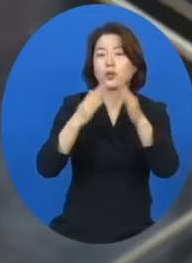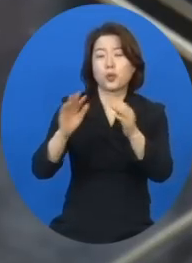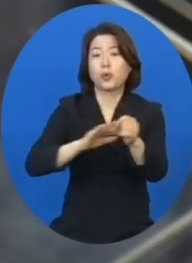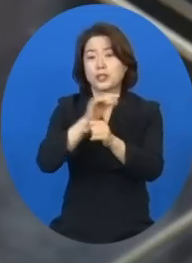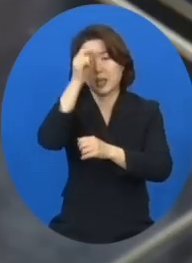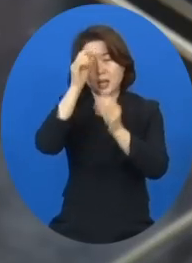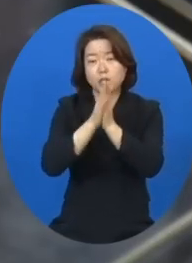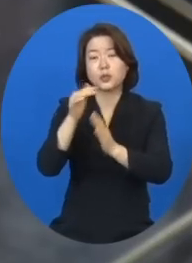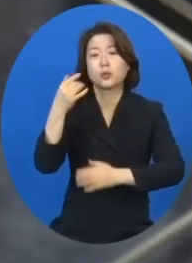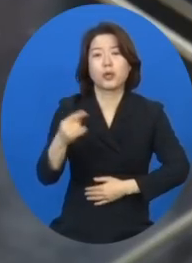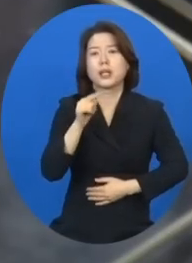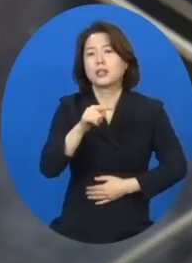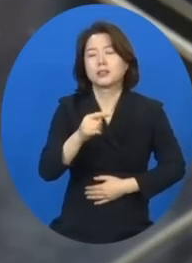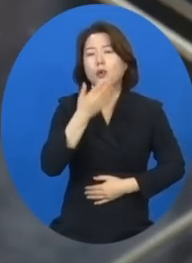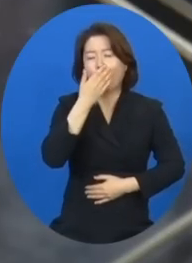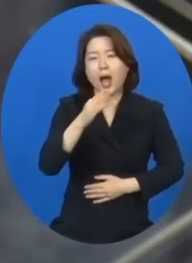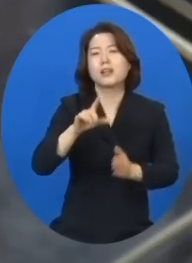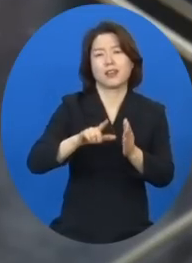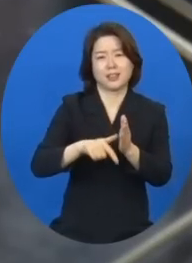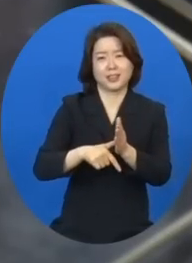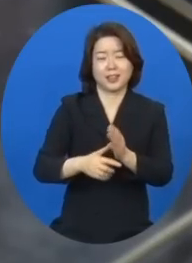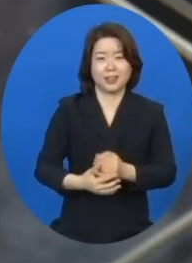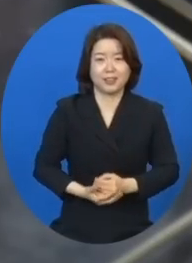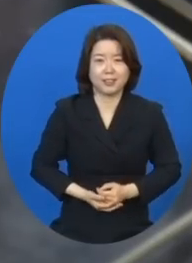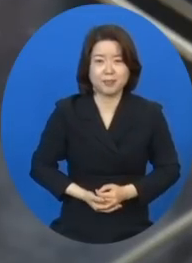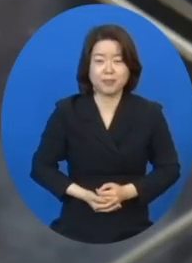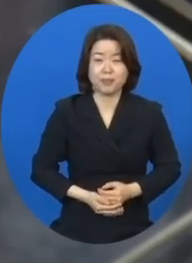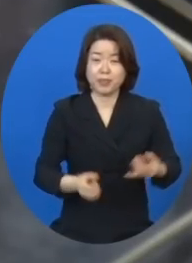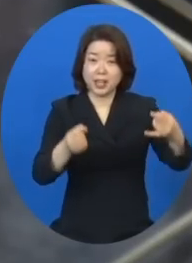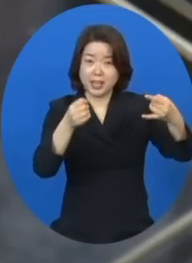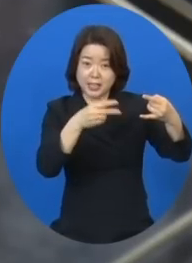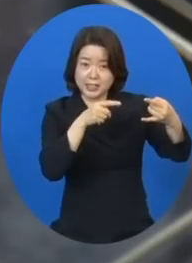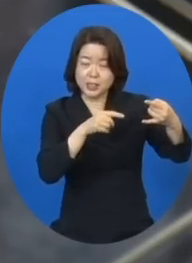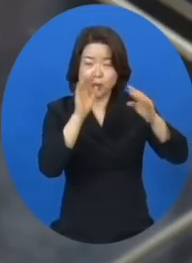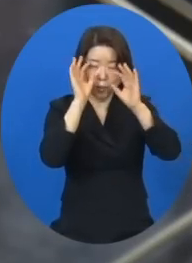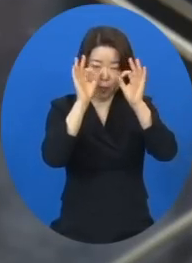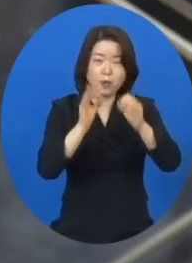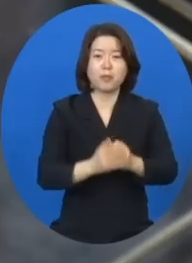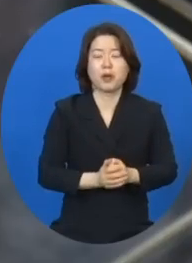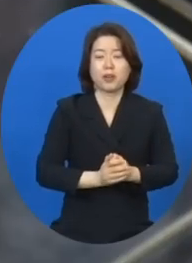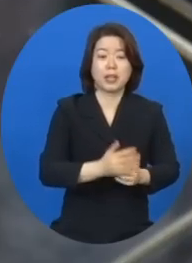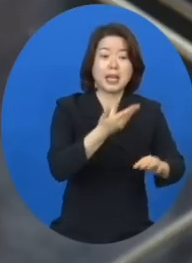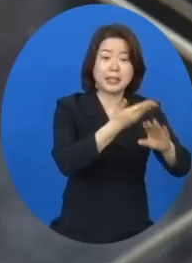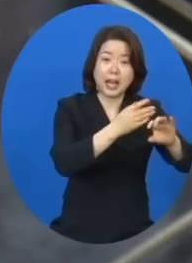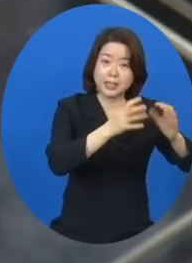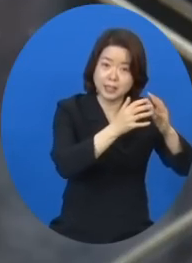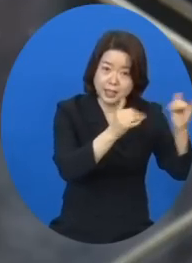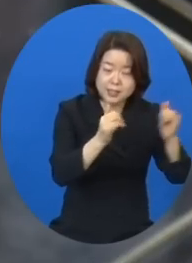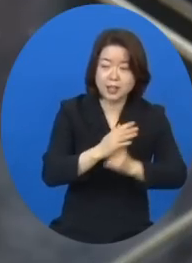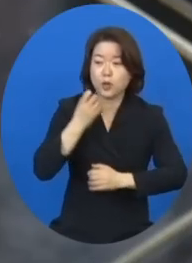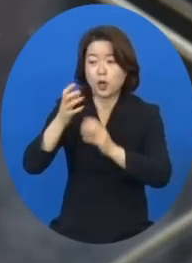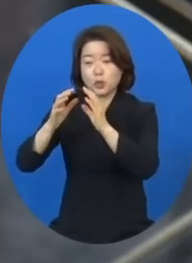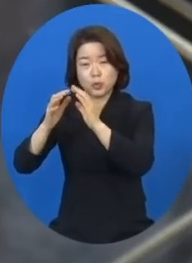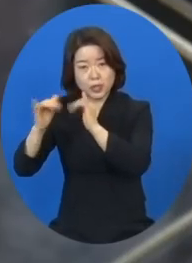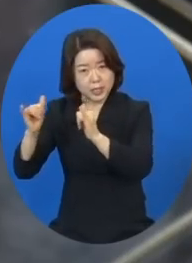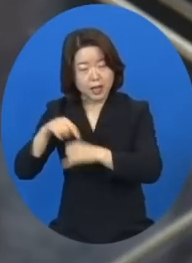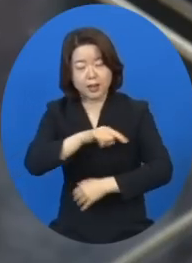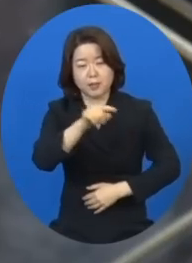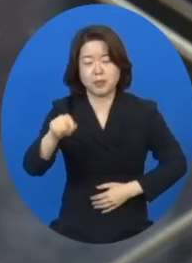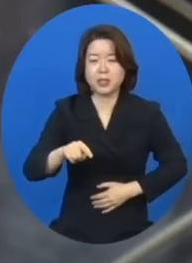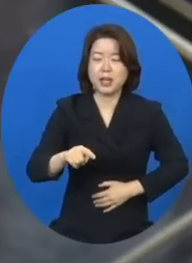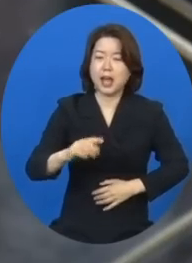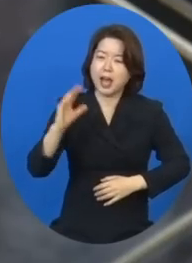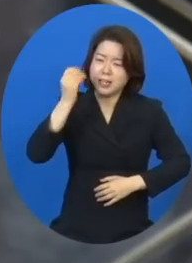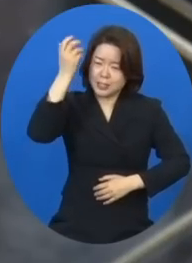시간이에요. 사도 바울은 에베소서 2장에서 이방인과 유대인이 한 성령 안에서 그리스도인이라는